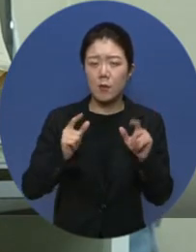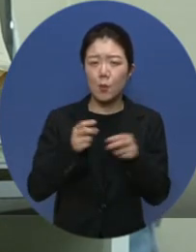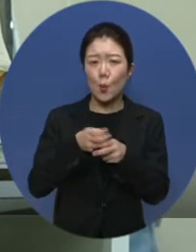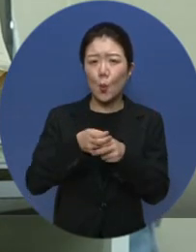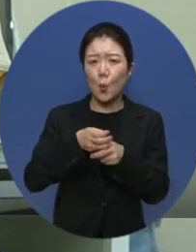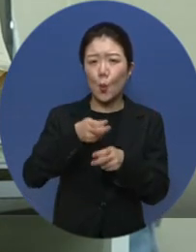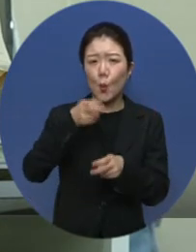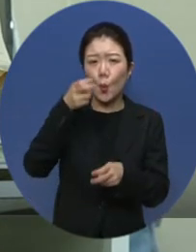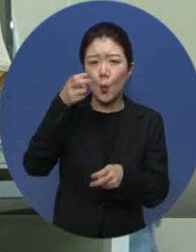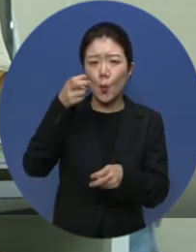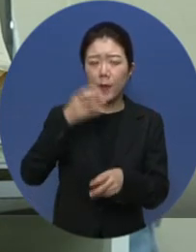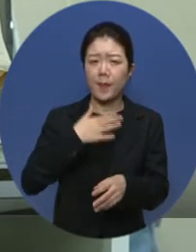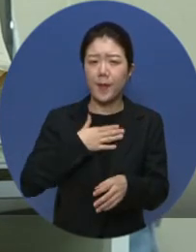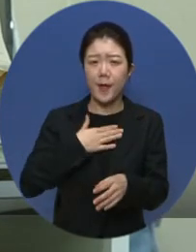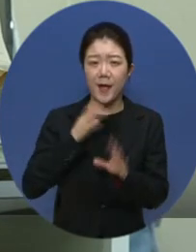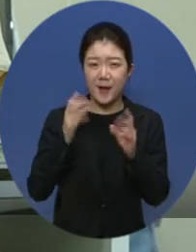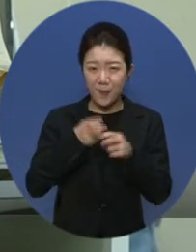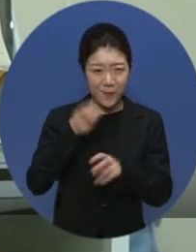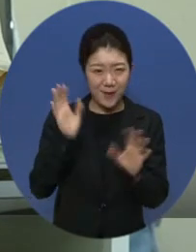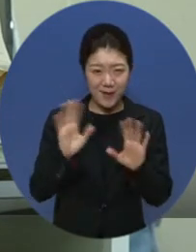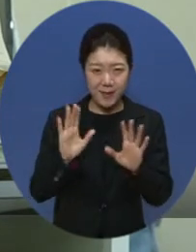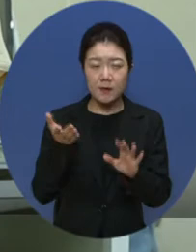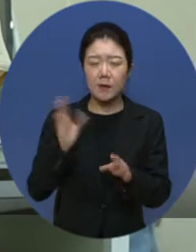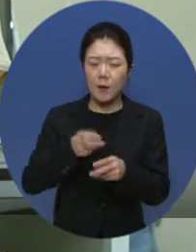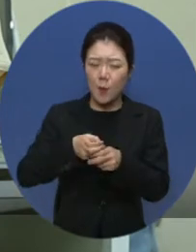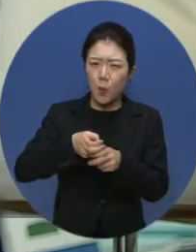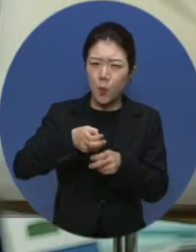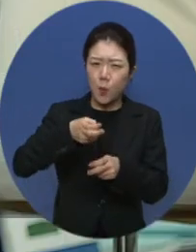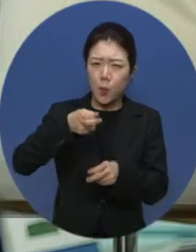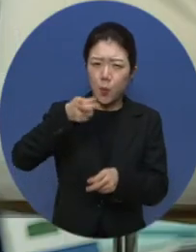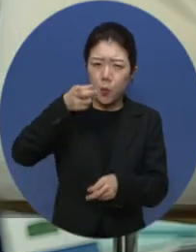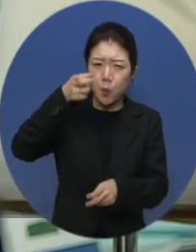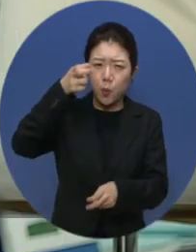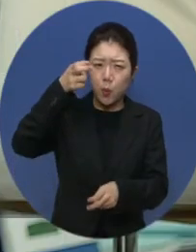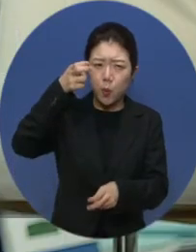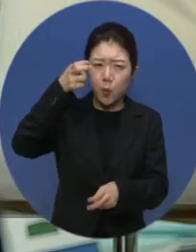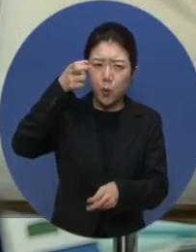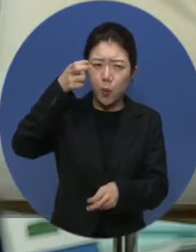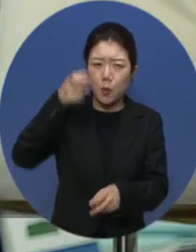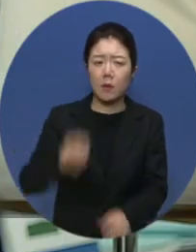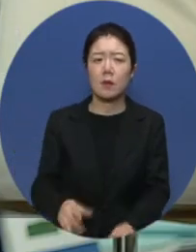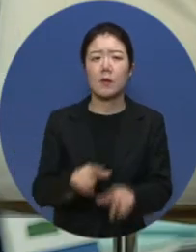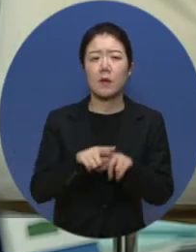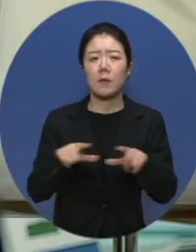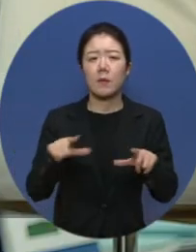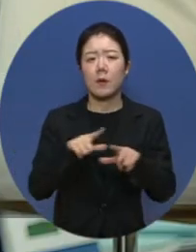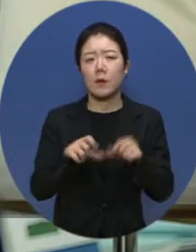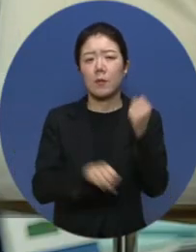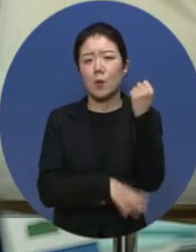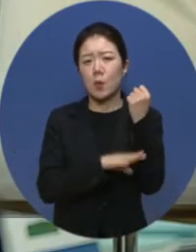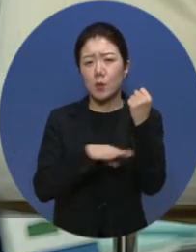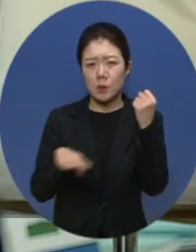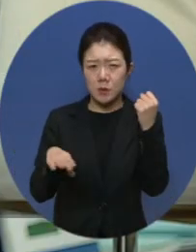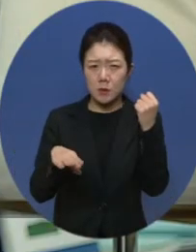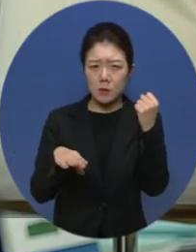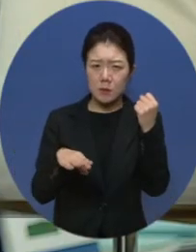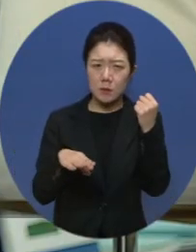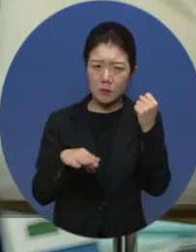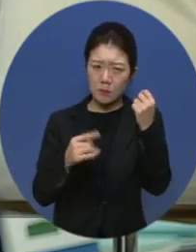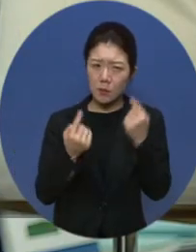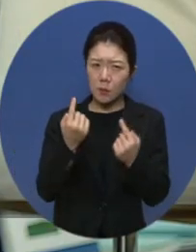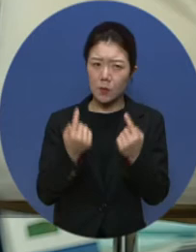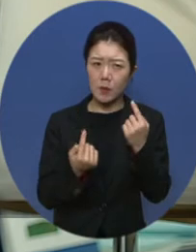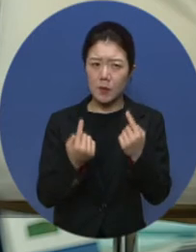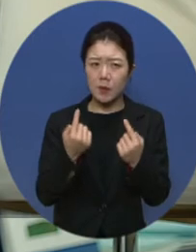마르고 저희 아이는 마르진 않았어요. 근데 길어져요. 예, 굉장히 일반적인 그 표준의 그 기성